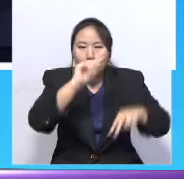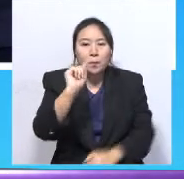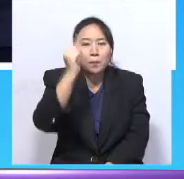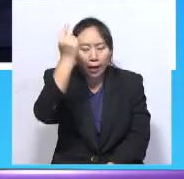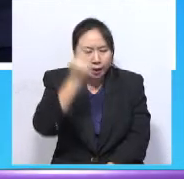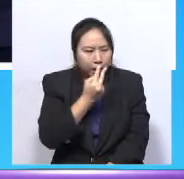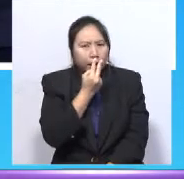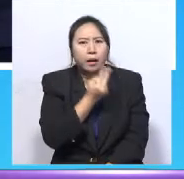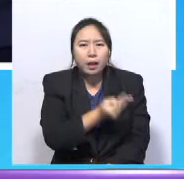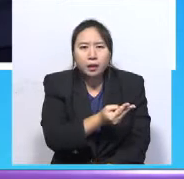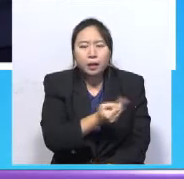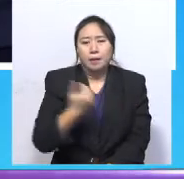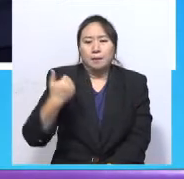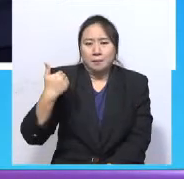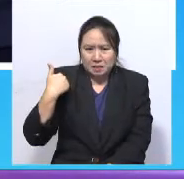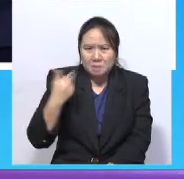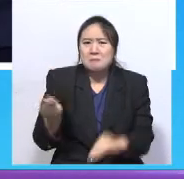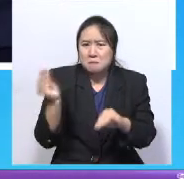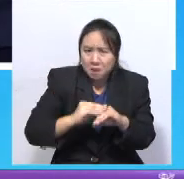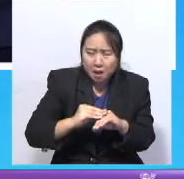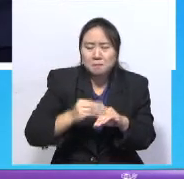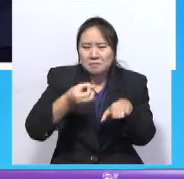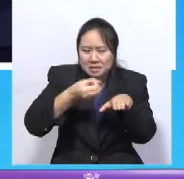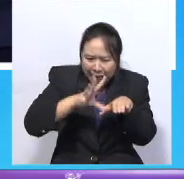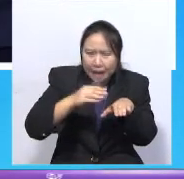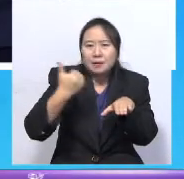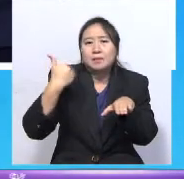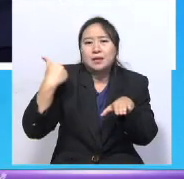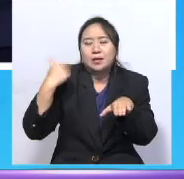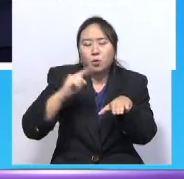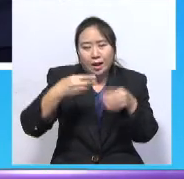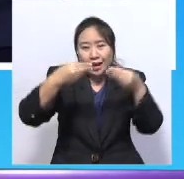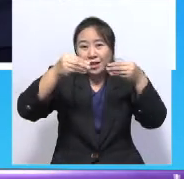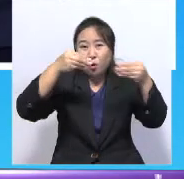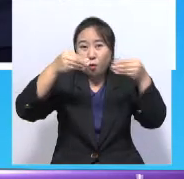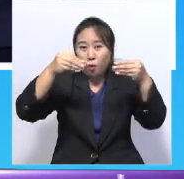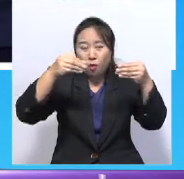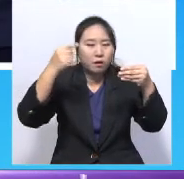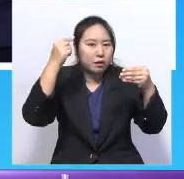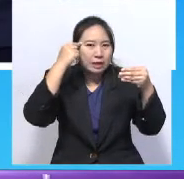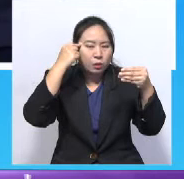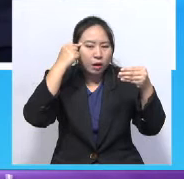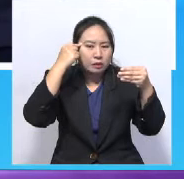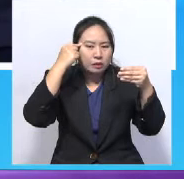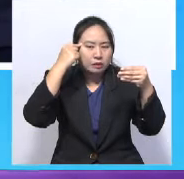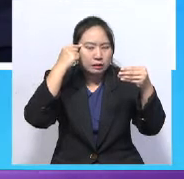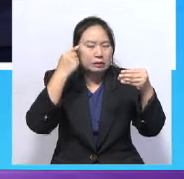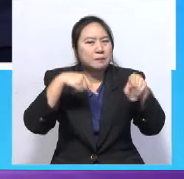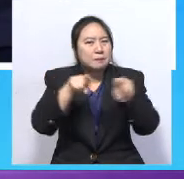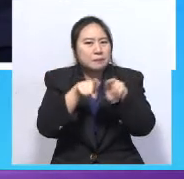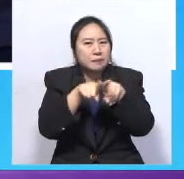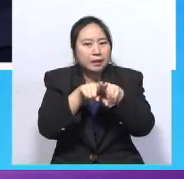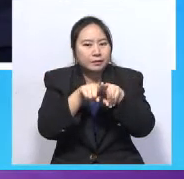ก็พบว่ามีพบความเสียหายอีกจำนวนหนึ่งนะครับเป็นบริเวณกระจกซึ่งก็คงจะเกิดเป็นเคสเดียวกัน